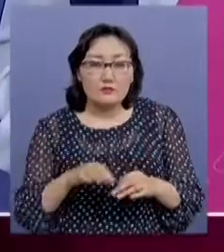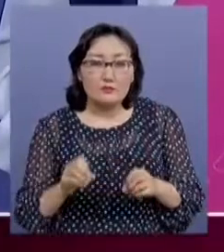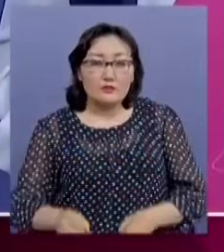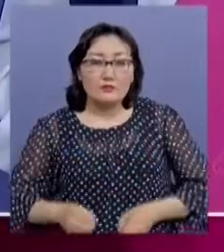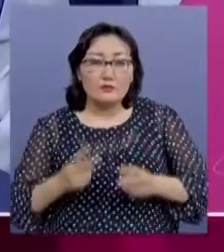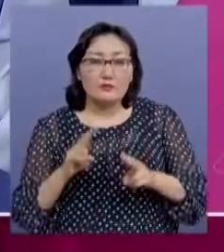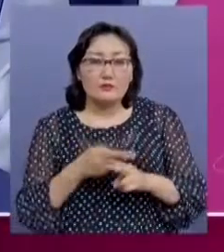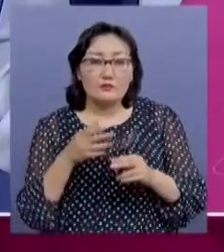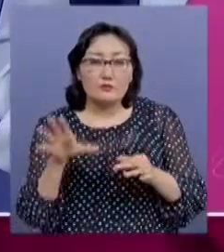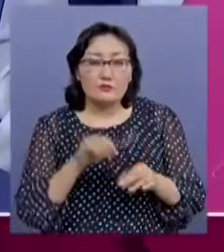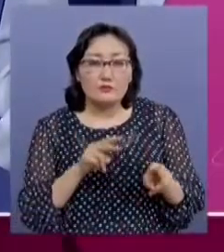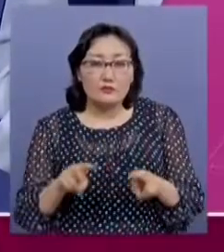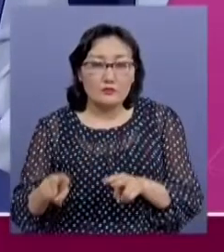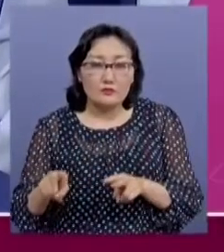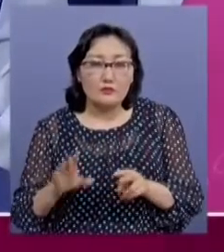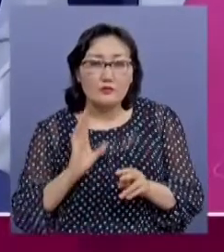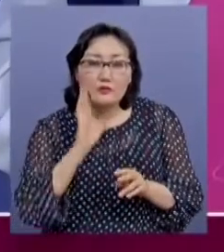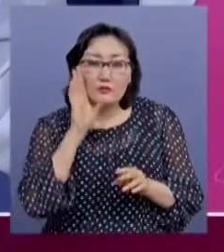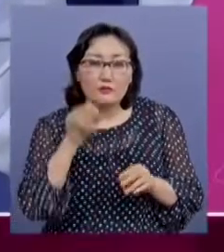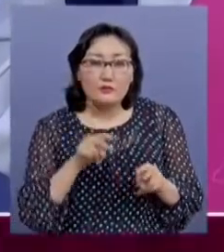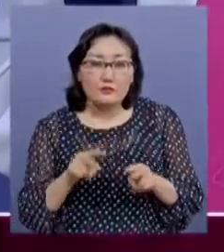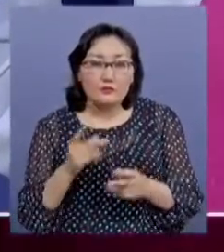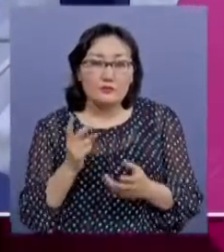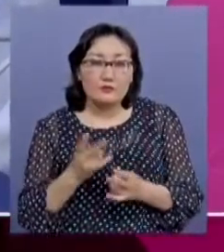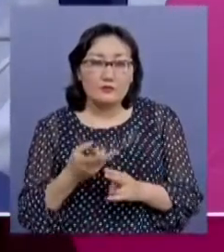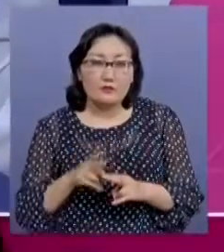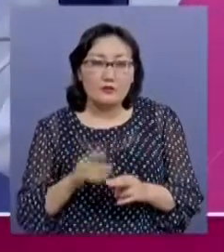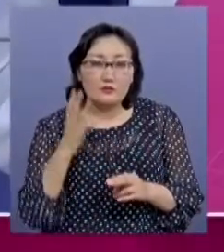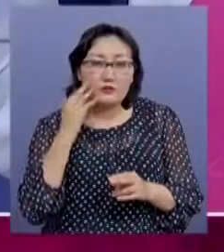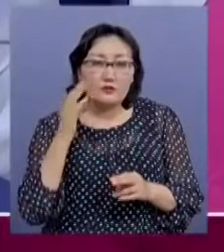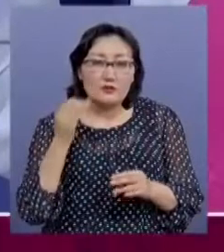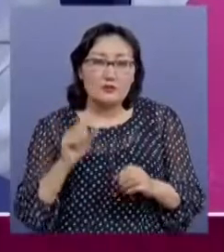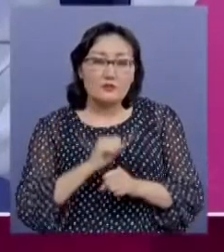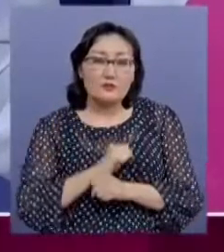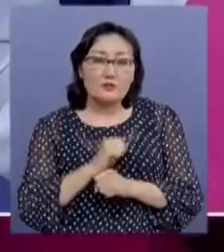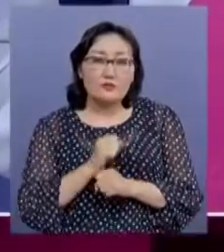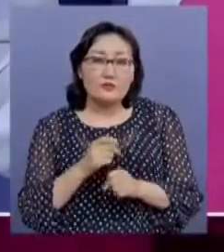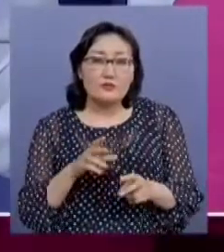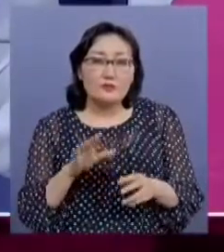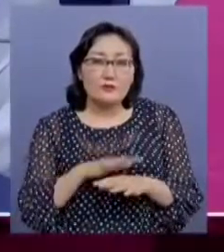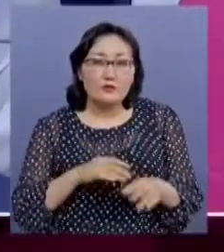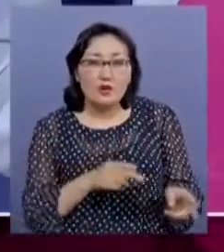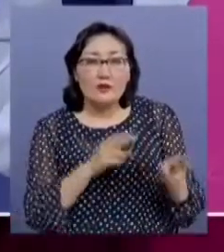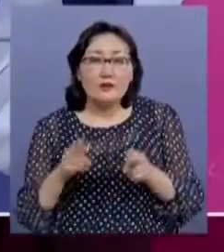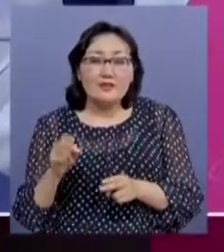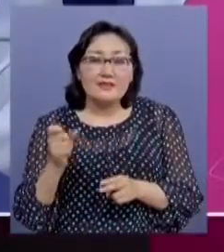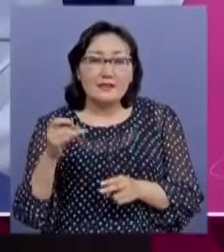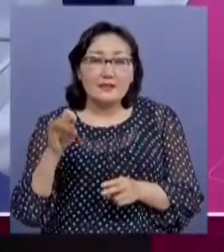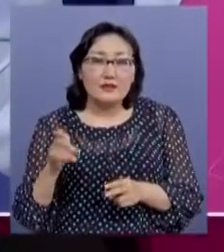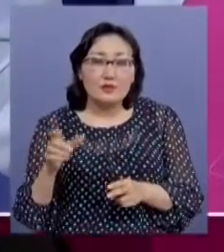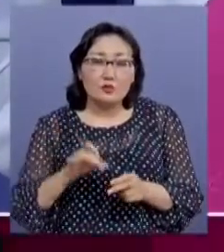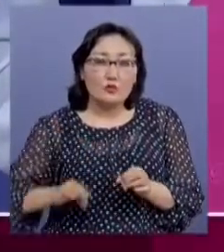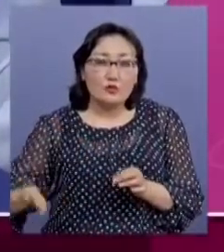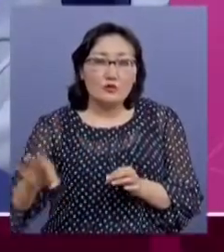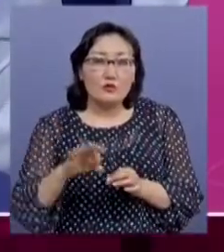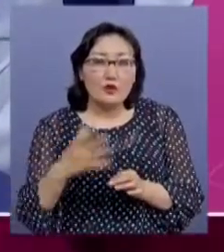күшейтіліп, құтқарушылар күндіз-түні тынығушыларды бақылап тұр. Мәселен, алматылықтардың демалуға ең көп келетін жері Сайран көлі. Мұнда 5 құтқарушы